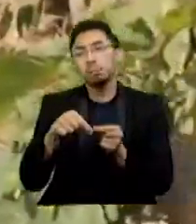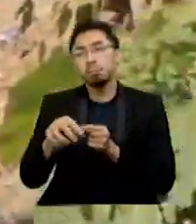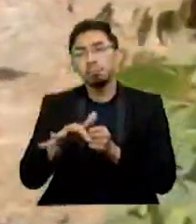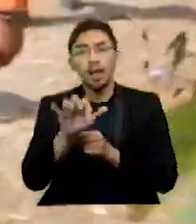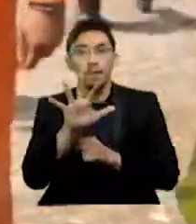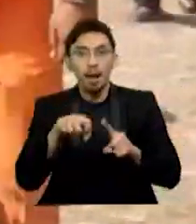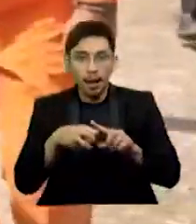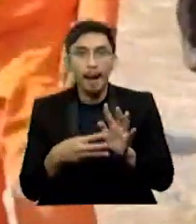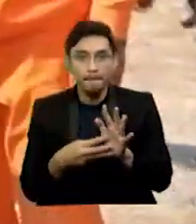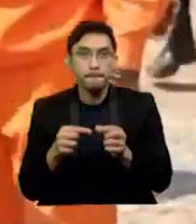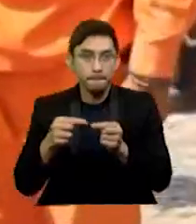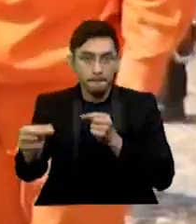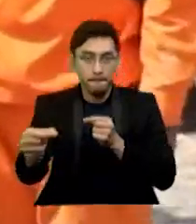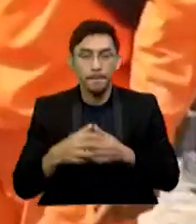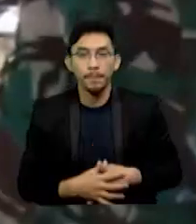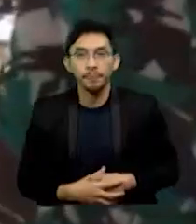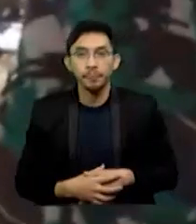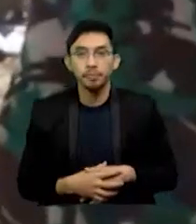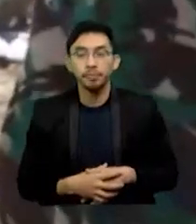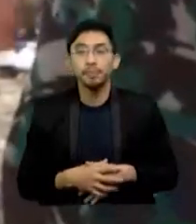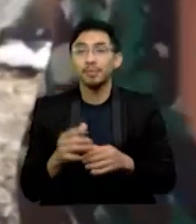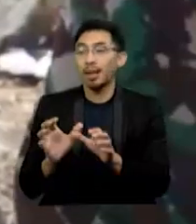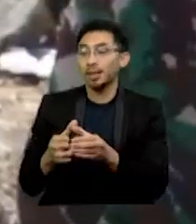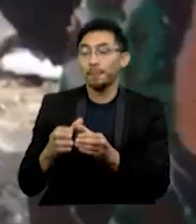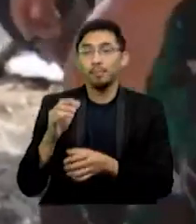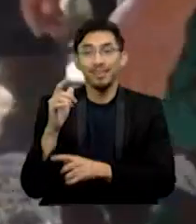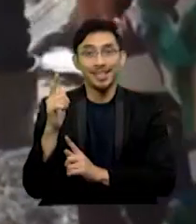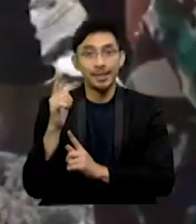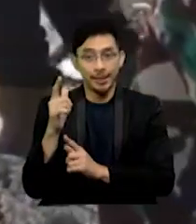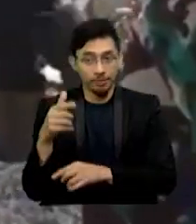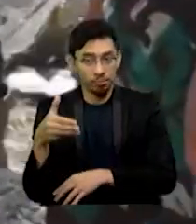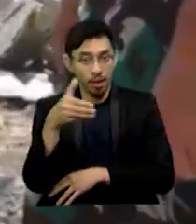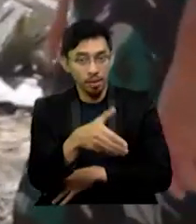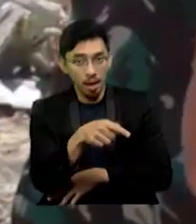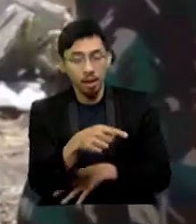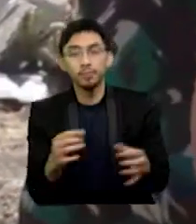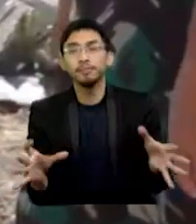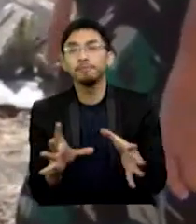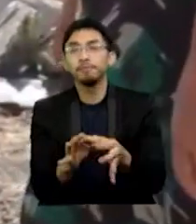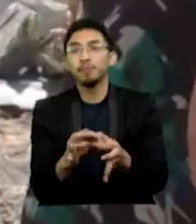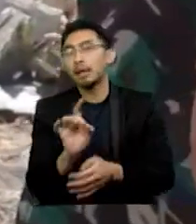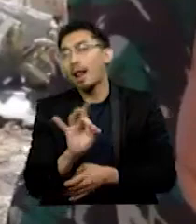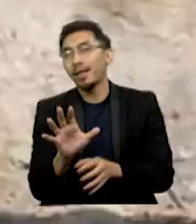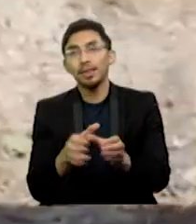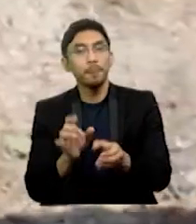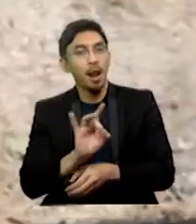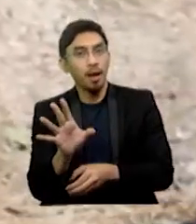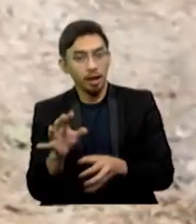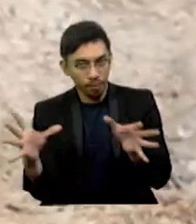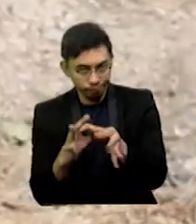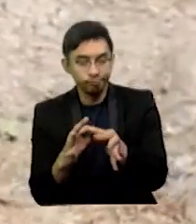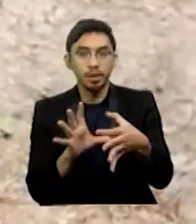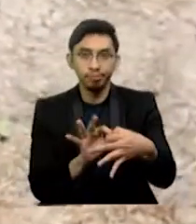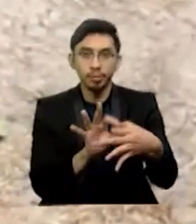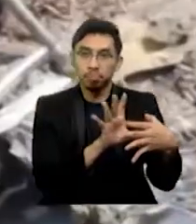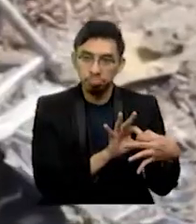Nginggil. Personil TNI Raider 501 Madiun ini kemudian bergabung dengan tim lain yang telah ada di lokasi untuk mengumpulkan